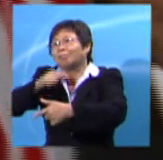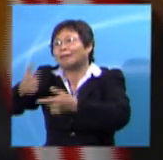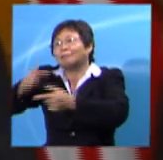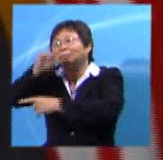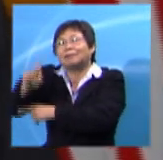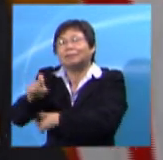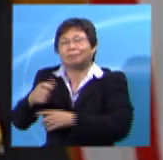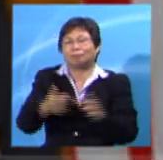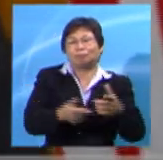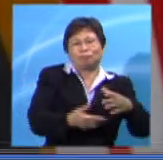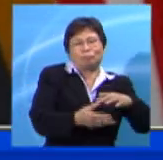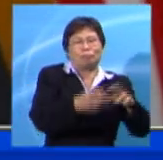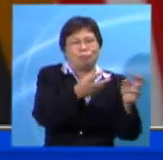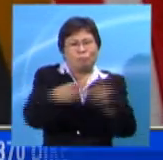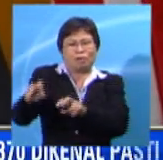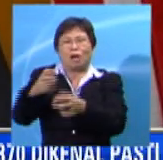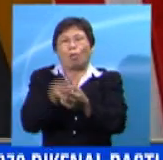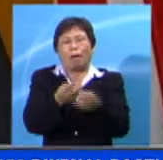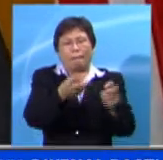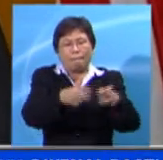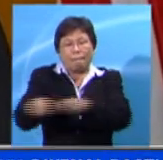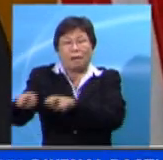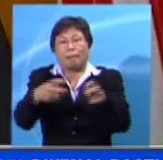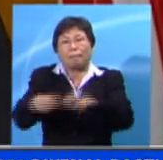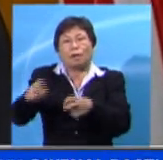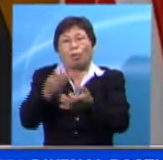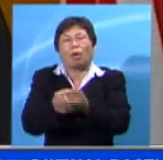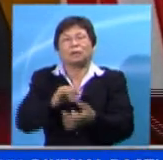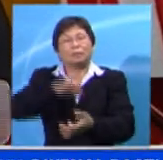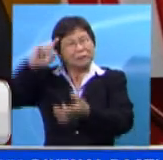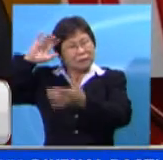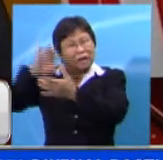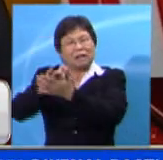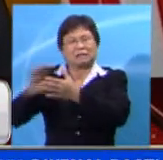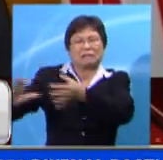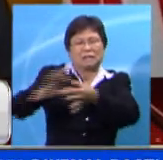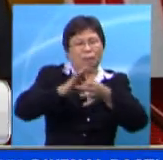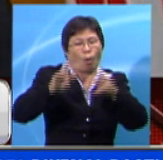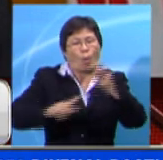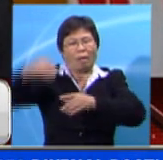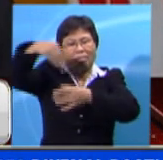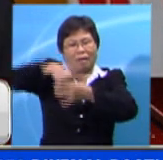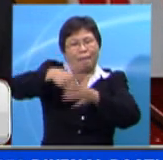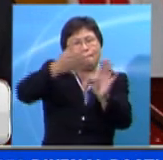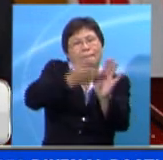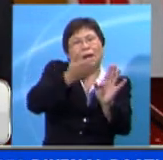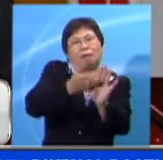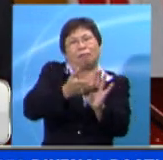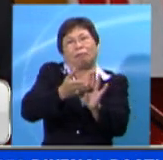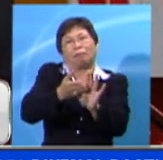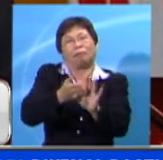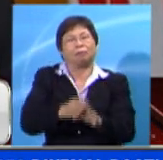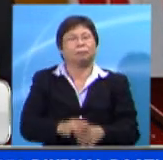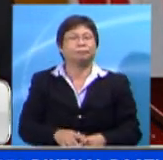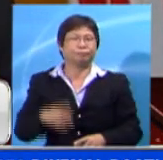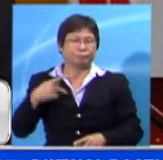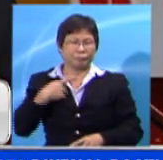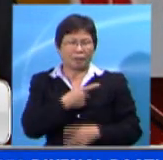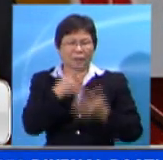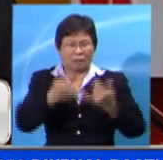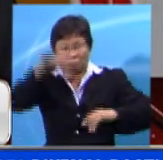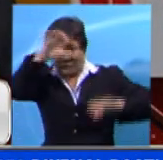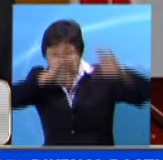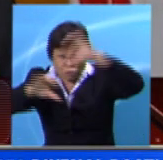kebenaran kita juga percaya ini ada kerjasama orang dalam di bank berkenaan dan